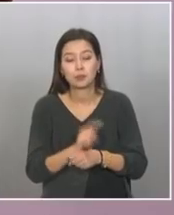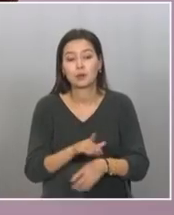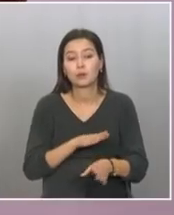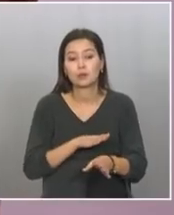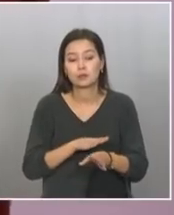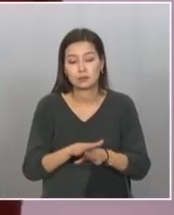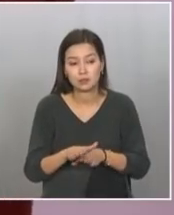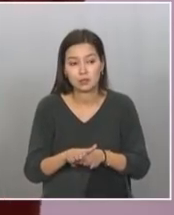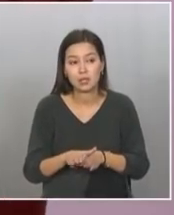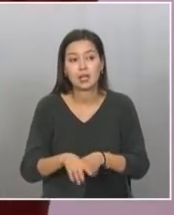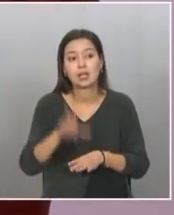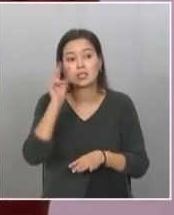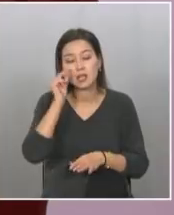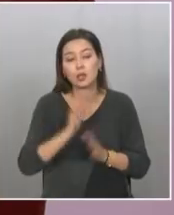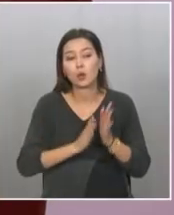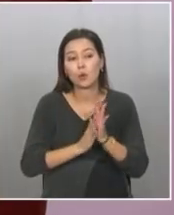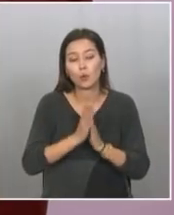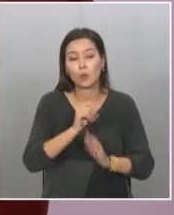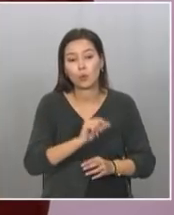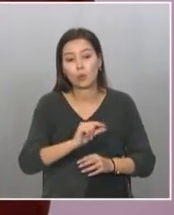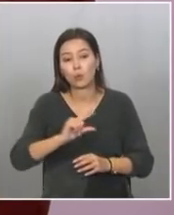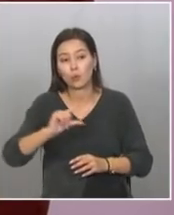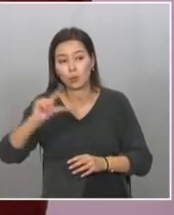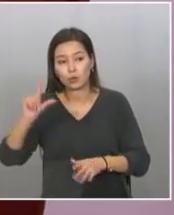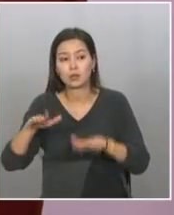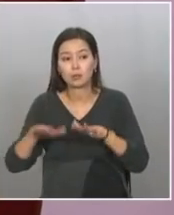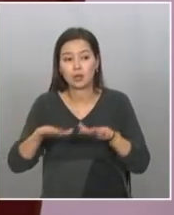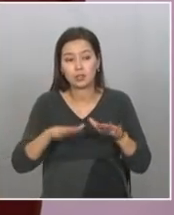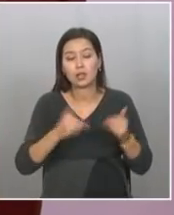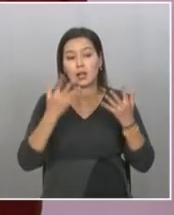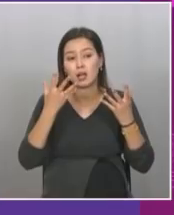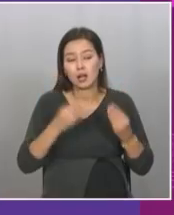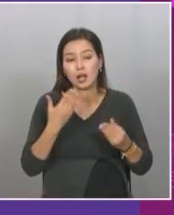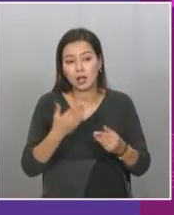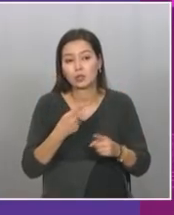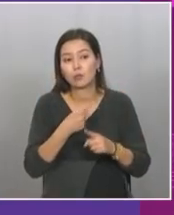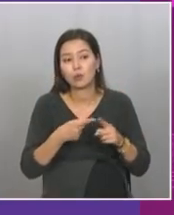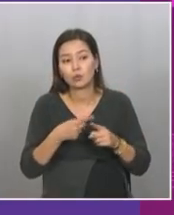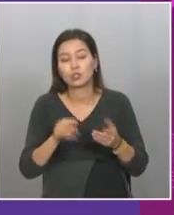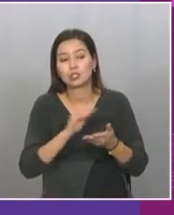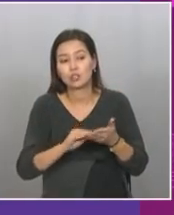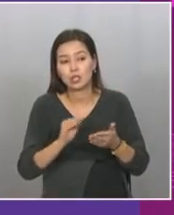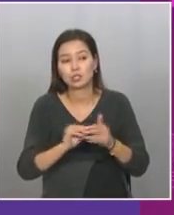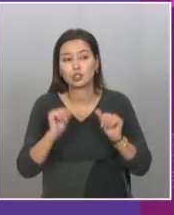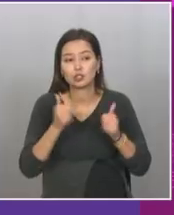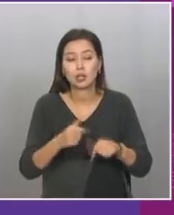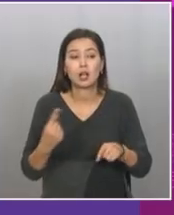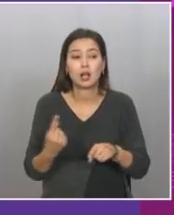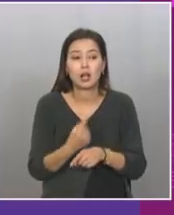орындайық. Сандарды өсу ретімен орналастырсаңдар, қазіргі бөлшекті жазу түрін алғаш